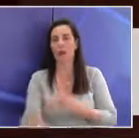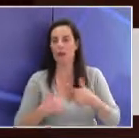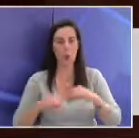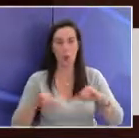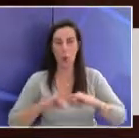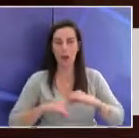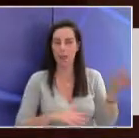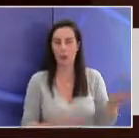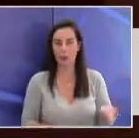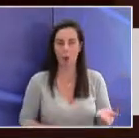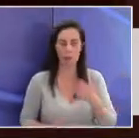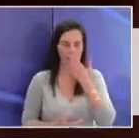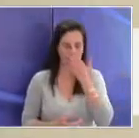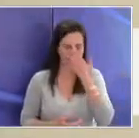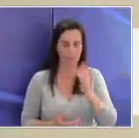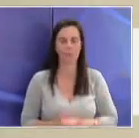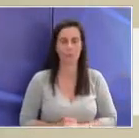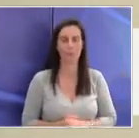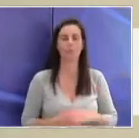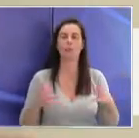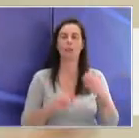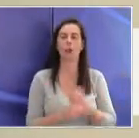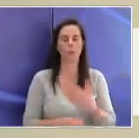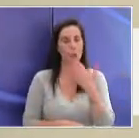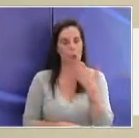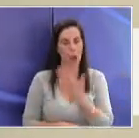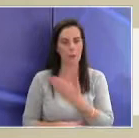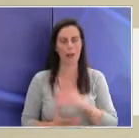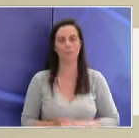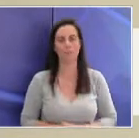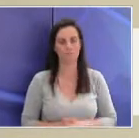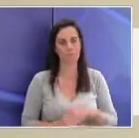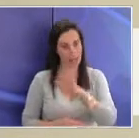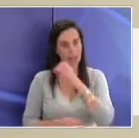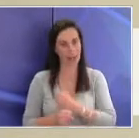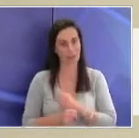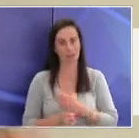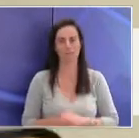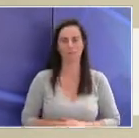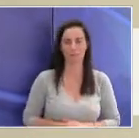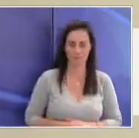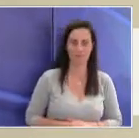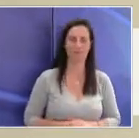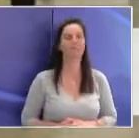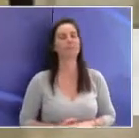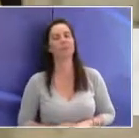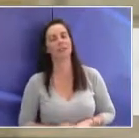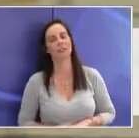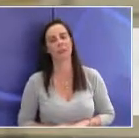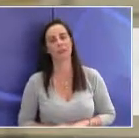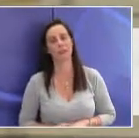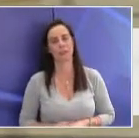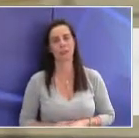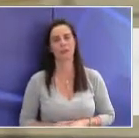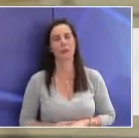לא מעניינים אותם. אוקיי, חבר הכנסת עומר בר-לב, המחנה הציוני, תודה רבה. רוץ לעבוד. בהחלט, תודה. וצהריים טובים